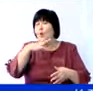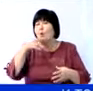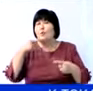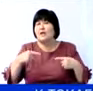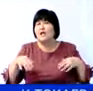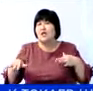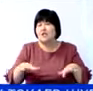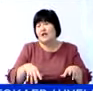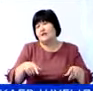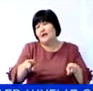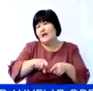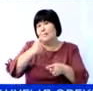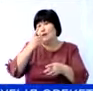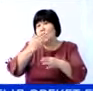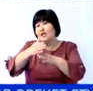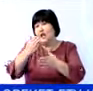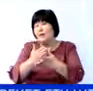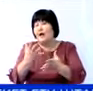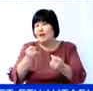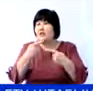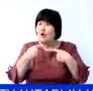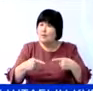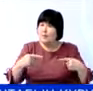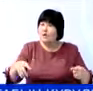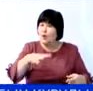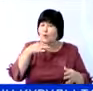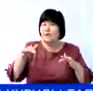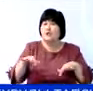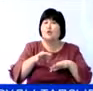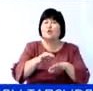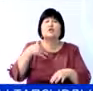шаралардың бір тармағы болғаны, әлде тағы да басқа да көптеген іс-шаралар жүргізеді деген үміттеміз.